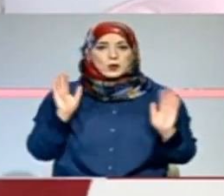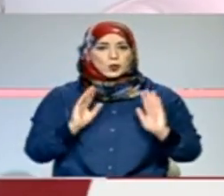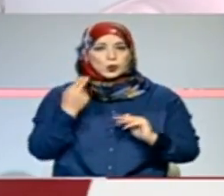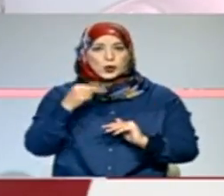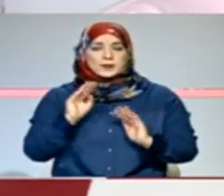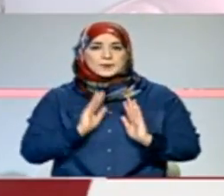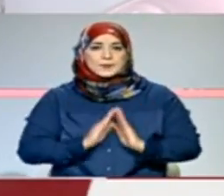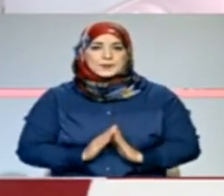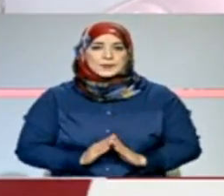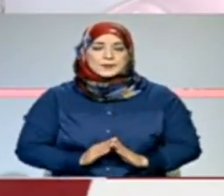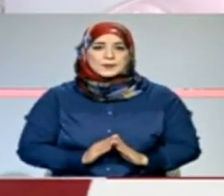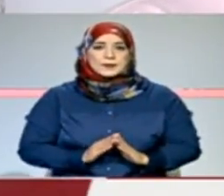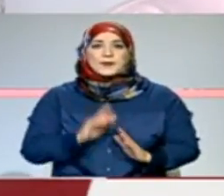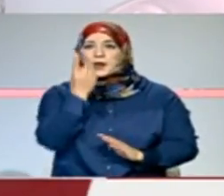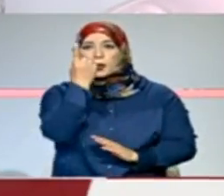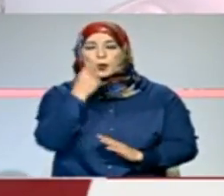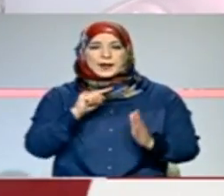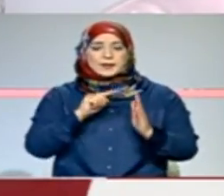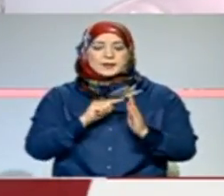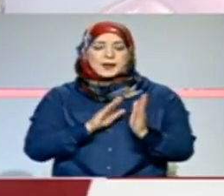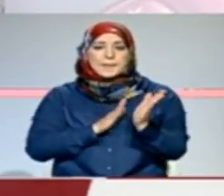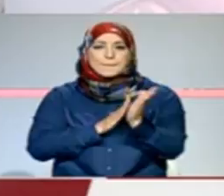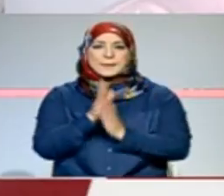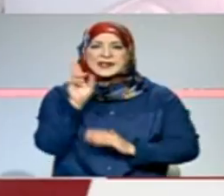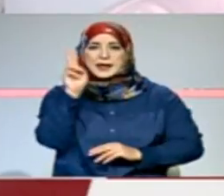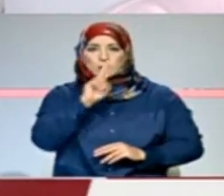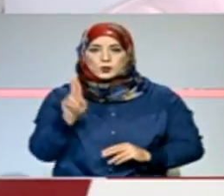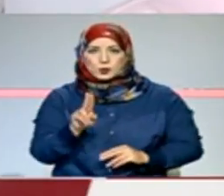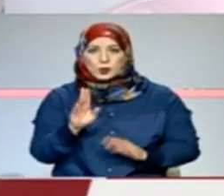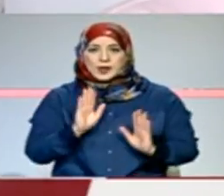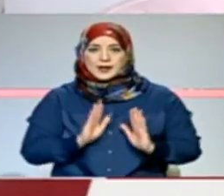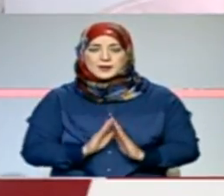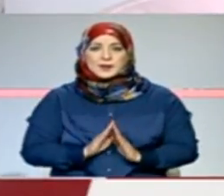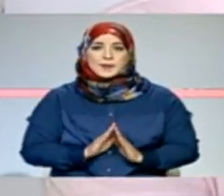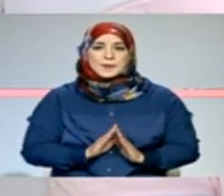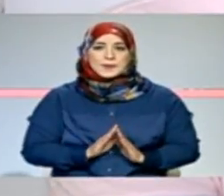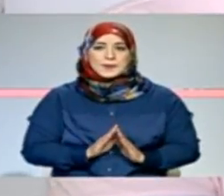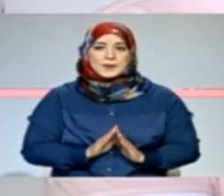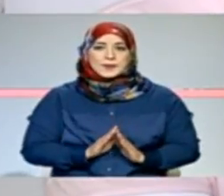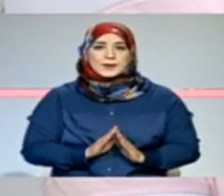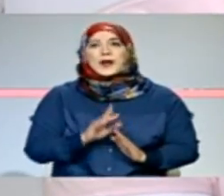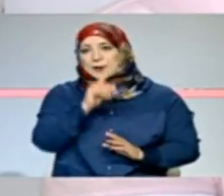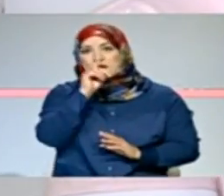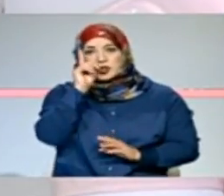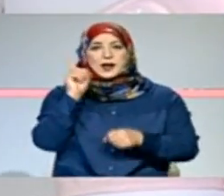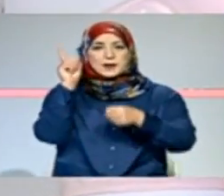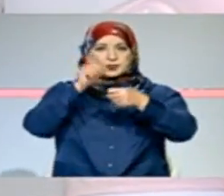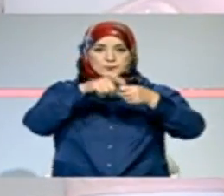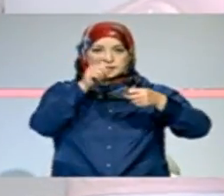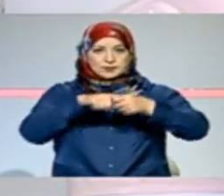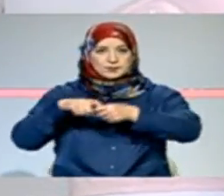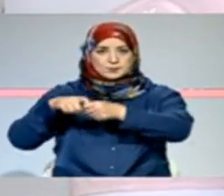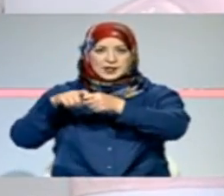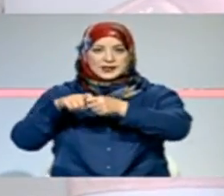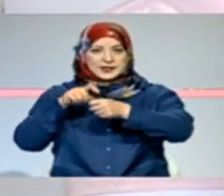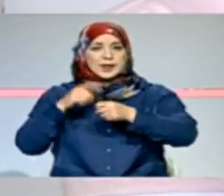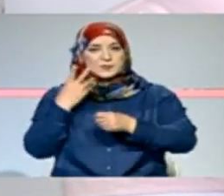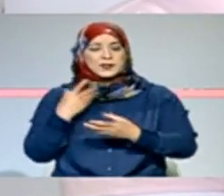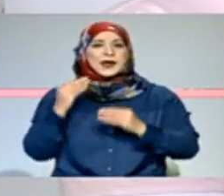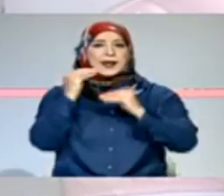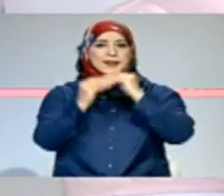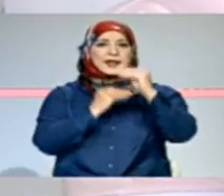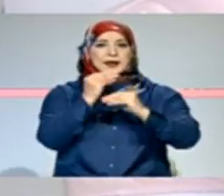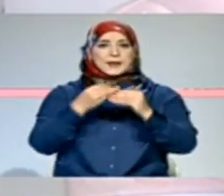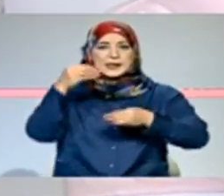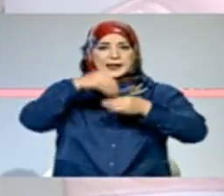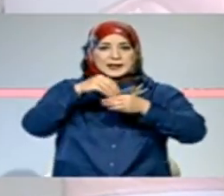خلصناهم 1 مليار دولار، معناتها القروض اللي خلصناهم أكثر من، أما باش يساهم في تمويل الاقتصاد الوطني